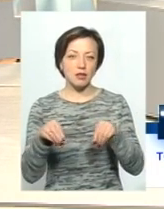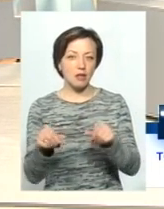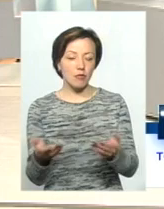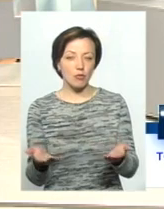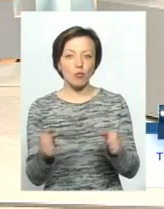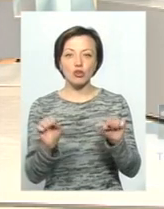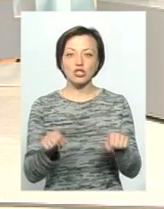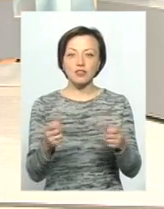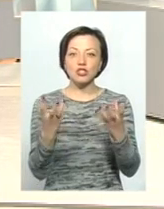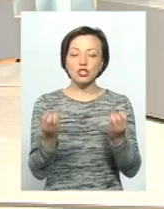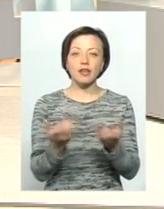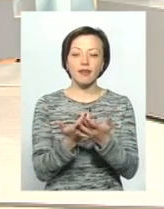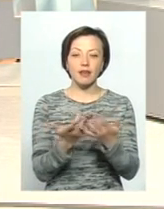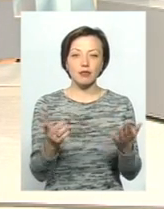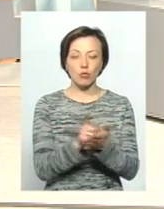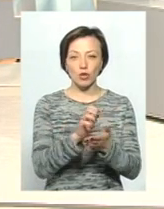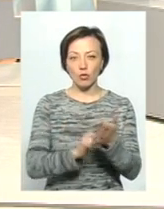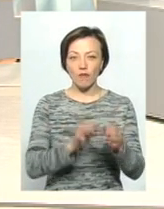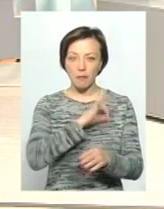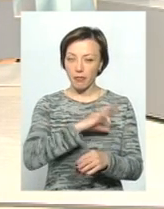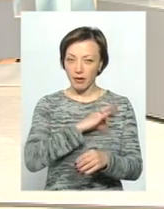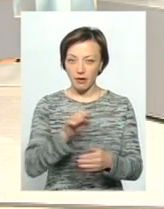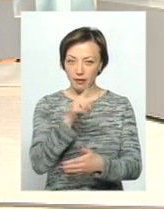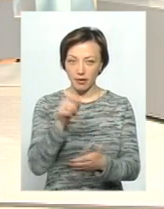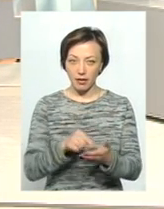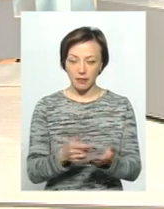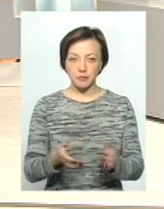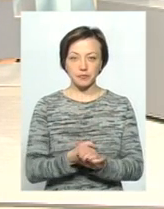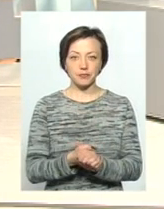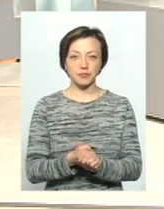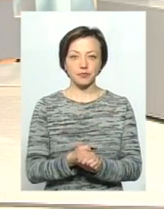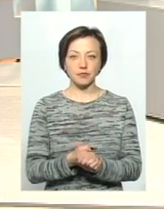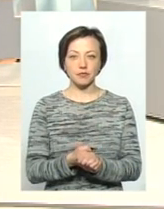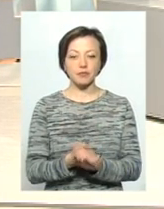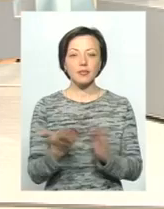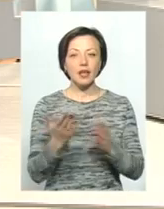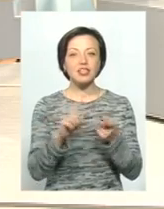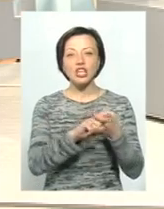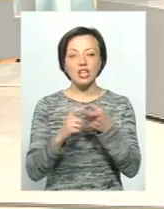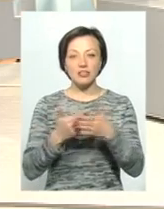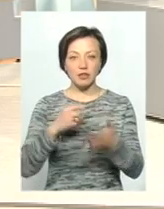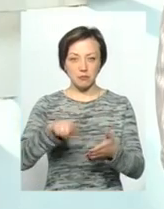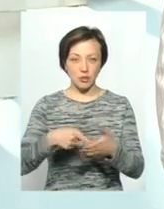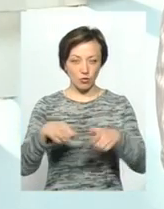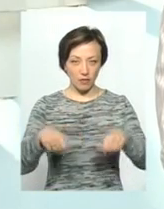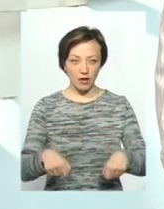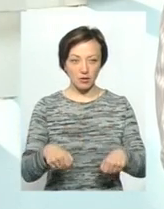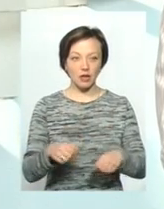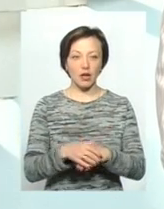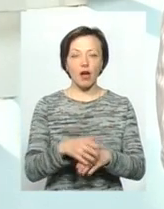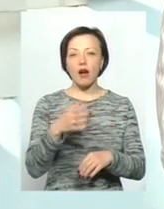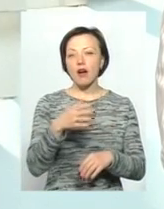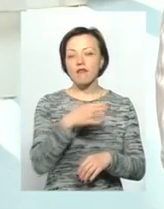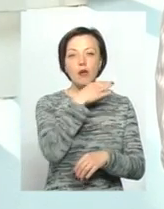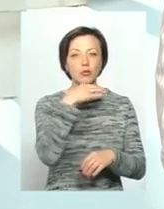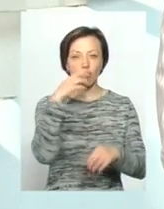землю. Можливо, ще якісь податкові преференції, які саме в компетенції міста. Ну, в принципі, налоги во многих